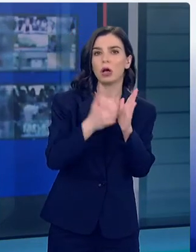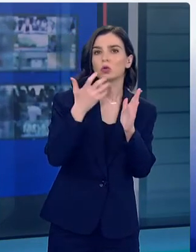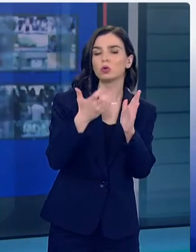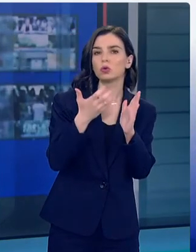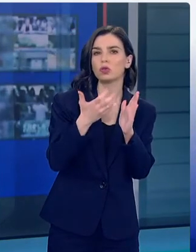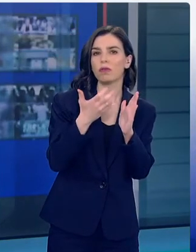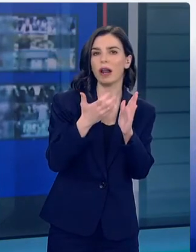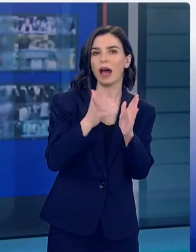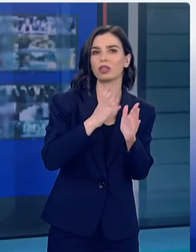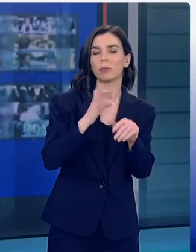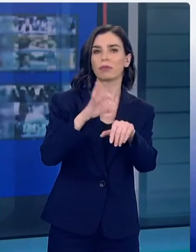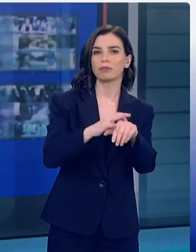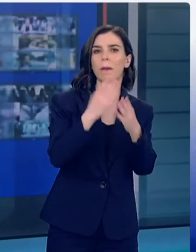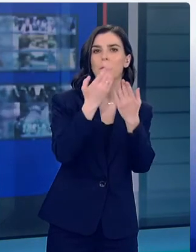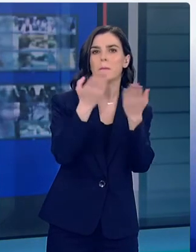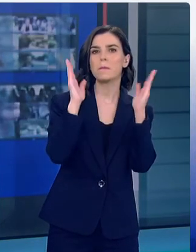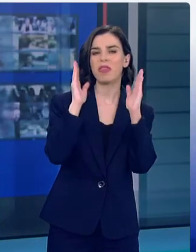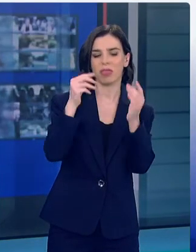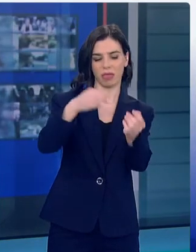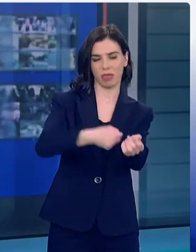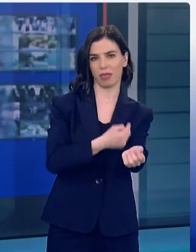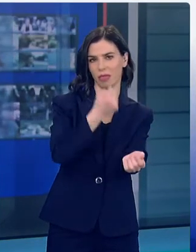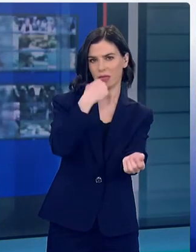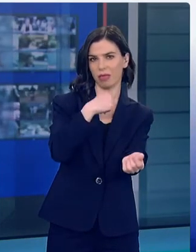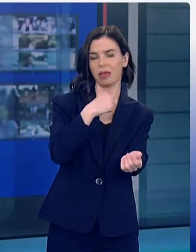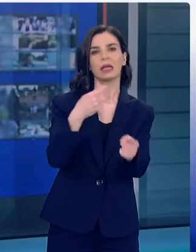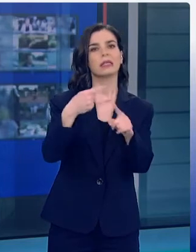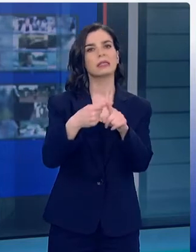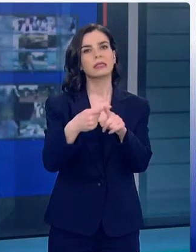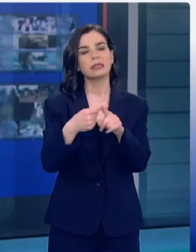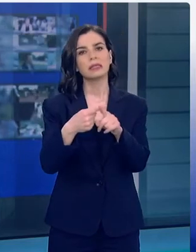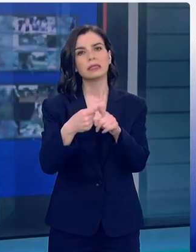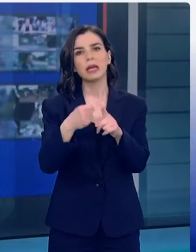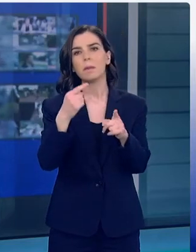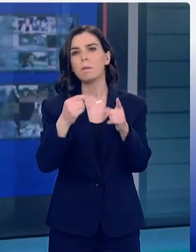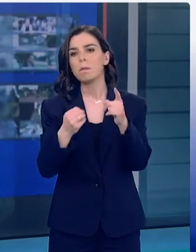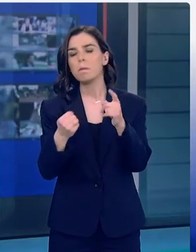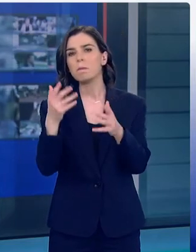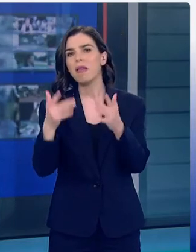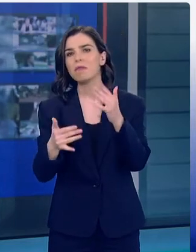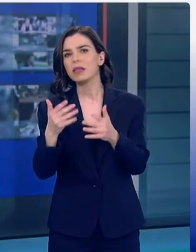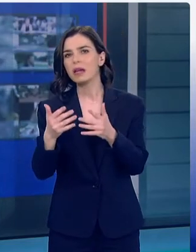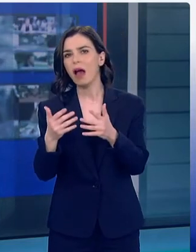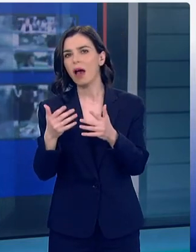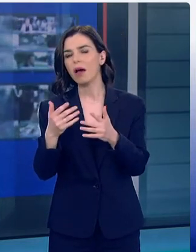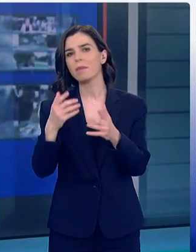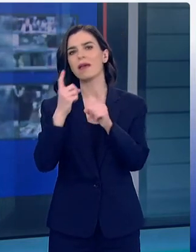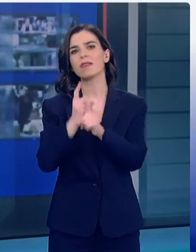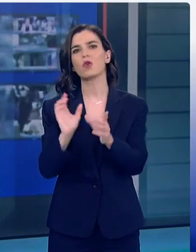σοβαρών κρουσμάτων σε ΜΕΘ και διασωληνωμένους και τις μαθηματικές εκτιμήσεις που γίνονται από ειδική ομάδα επιστημόνων